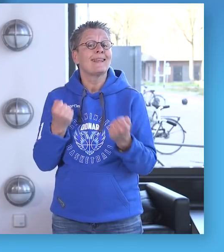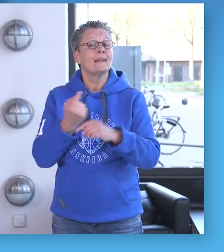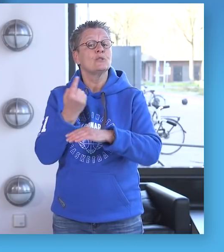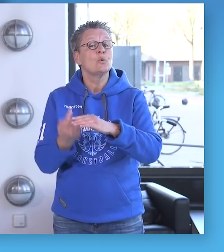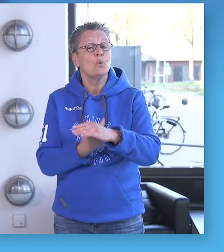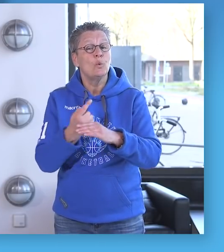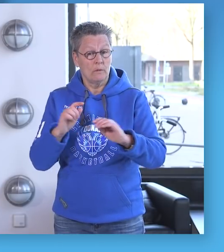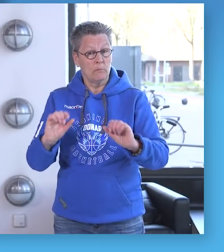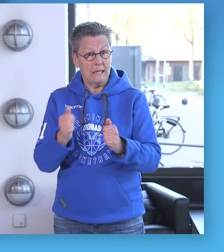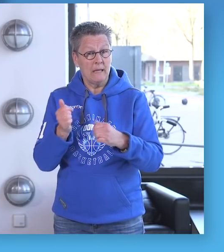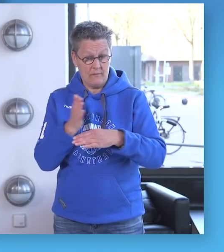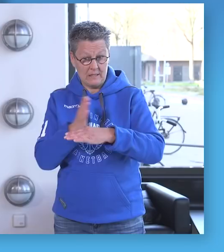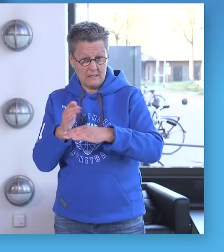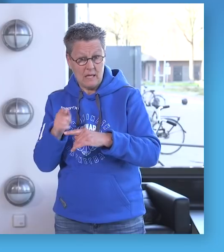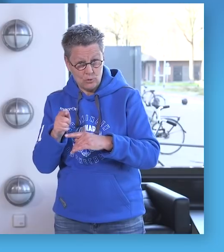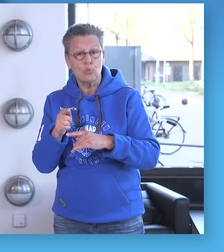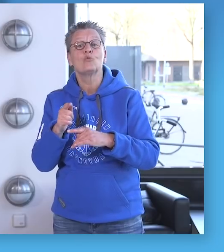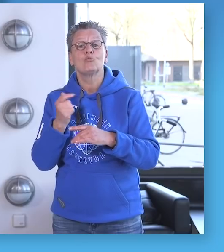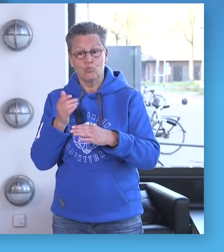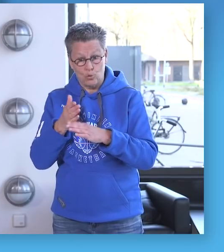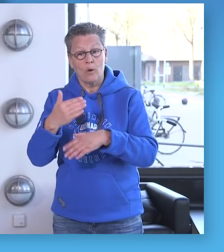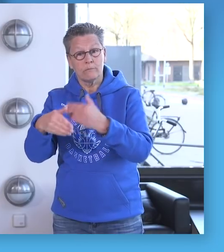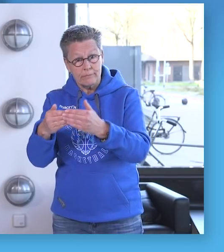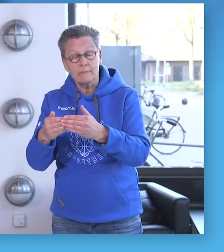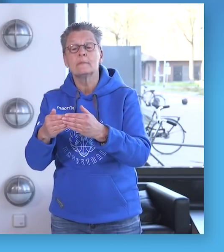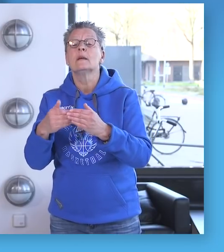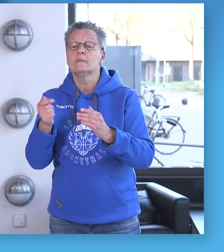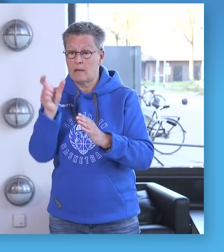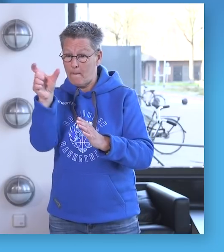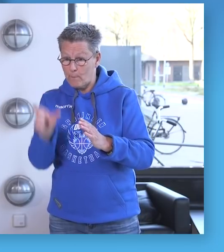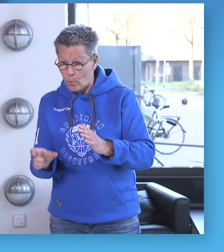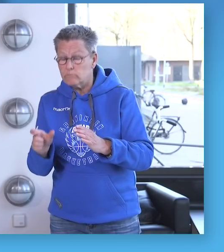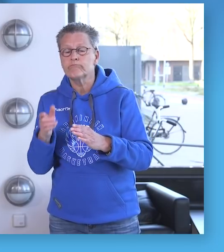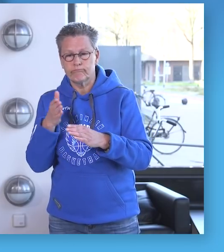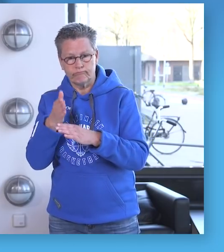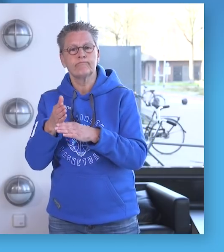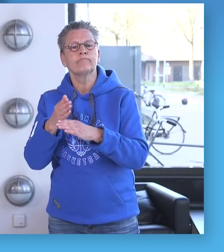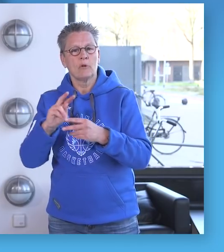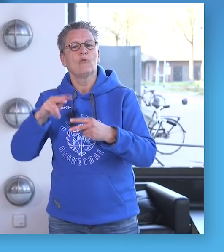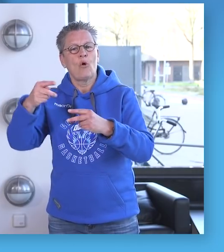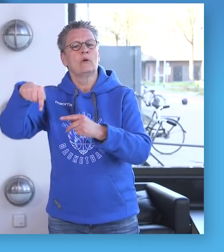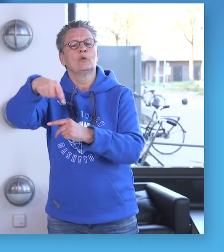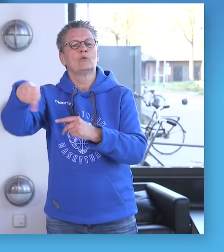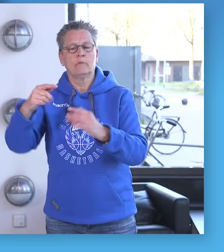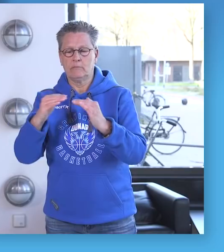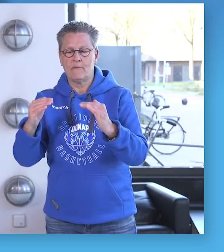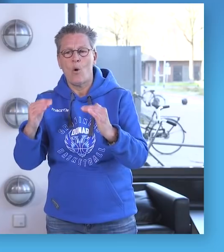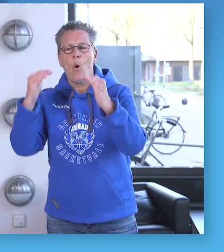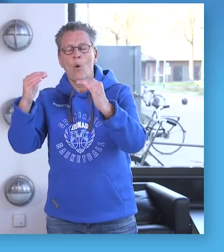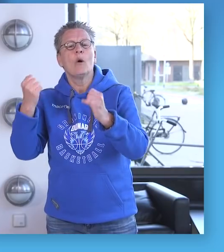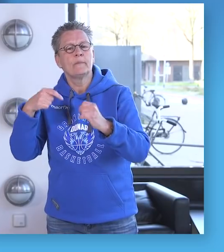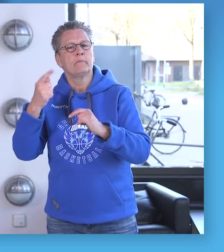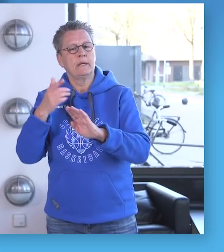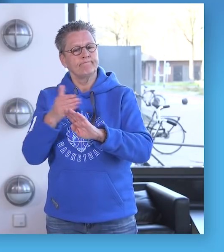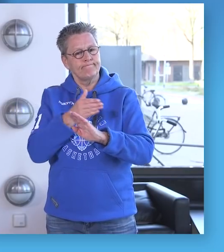het begin van het seizoen, dan hadden we in de pool zeker doorgegaan naar de volgende ronde. We hadden een veel hoger niveau, gewoon omdat we meer met elkaar konden trainen.